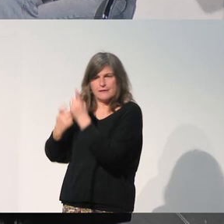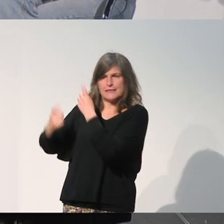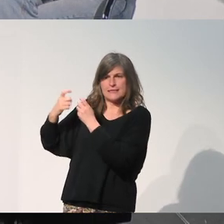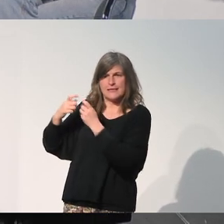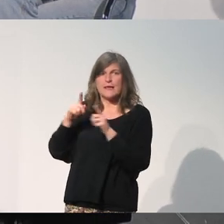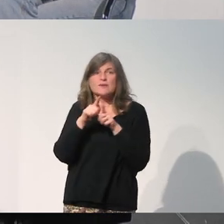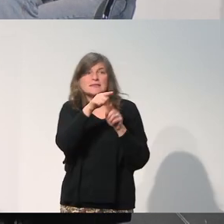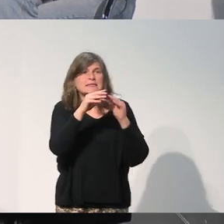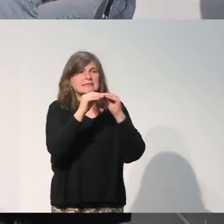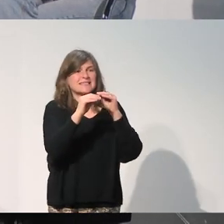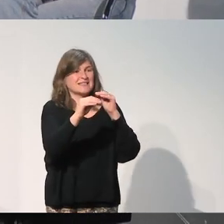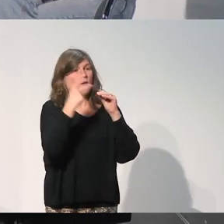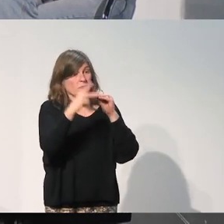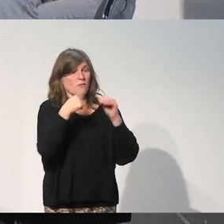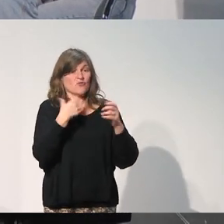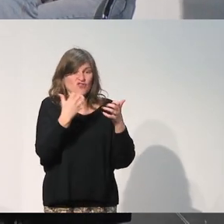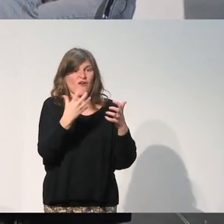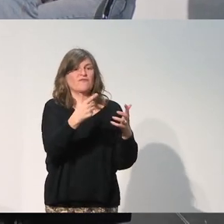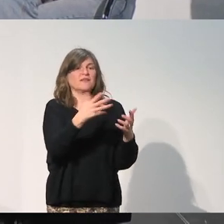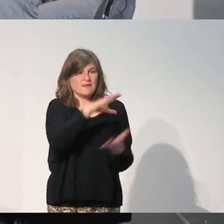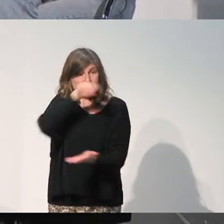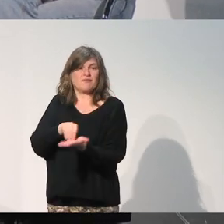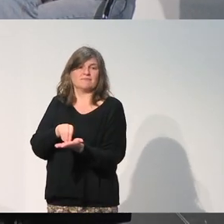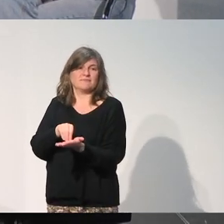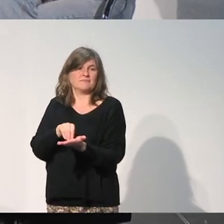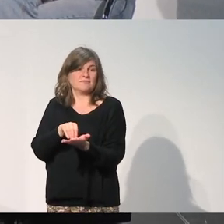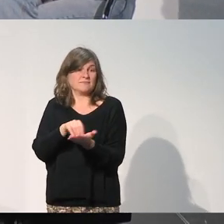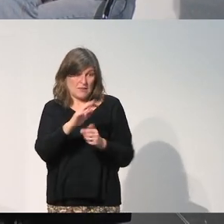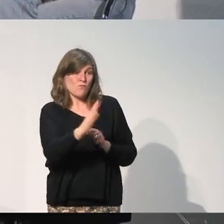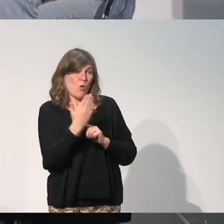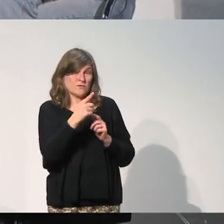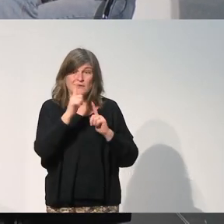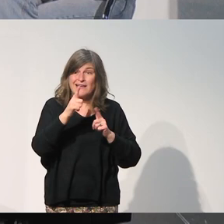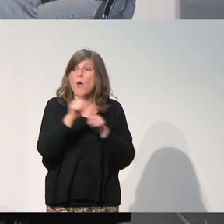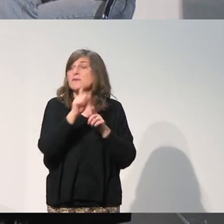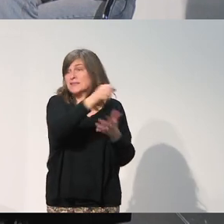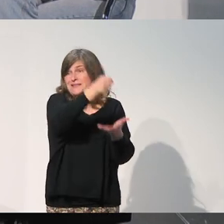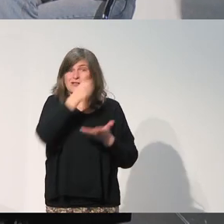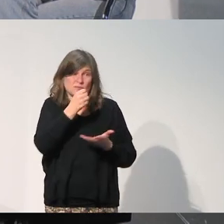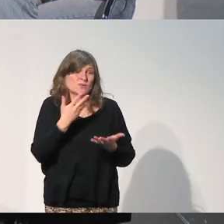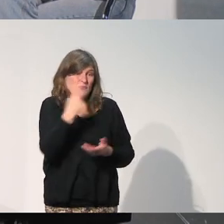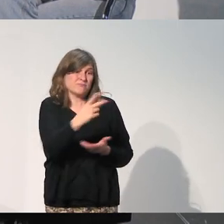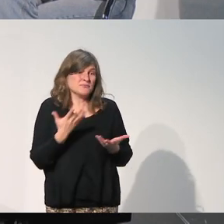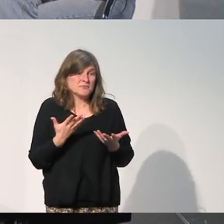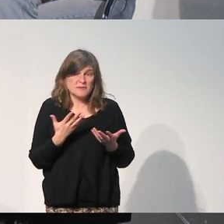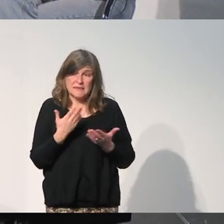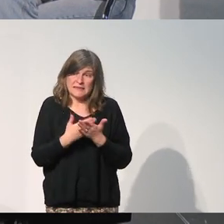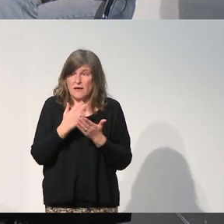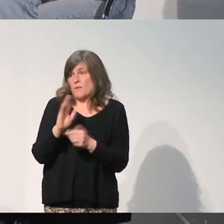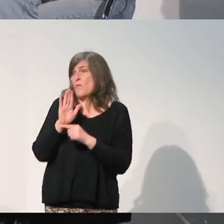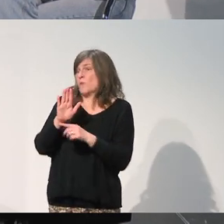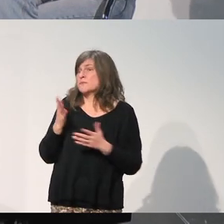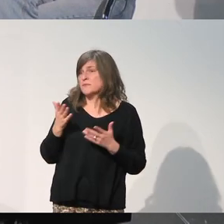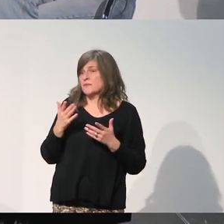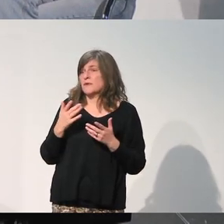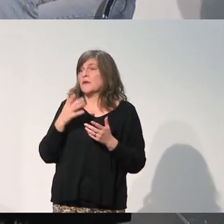je voulais faire entendre ces silences. Je trouve qu'ils racontent quelque chose de cette guerre, ils racontent quelque chose de cette transmission pour ma génération, et je pense que de génération en génération,